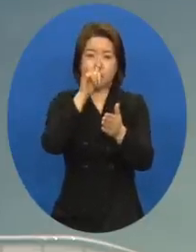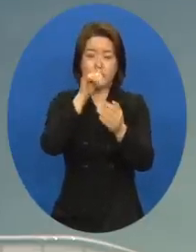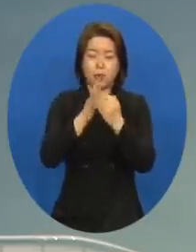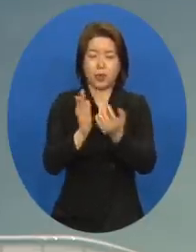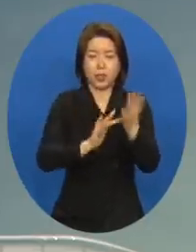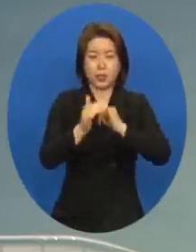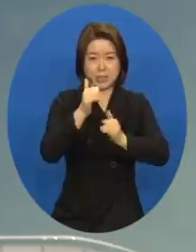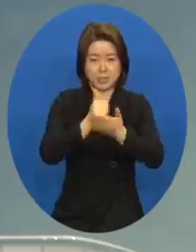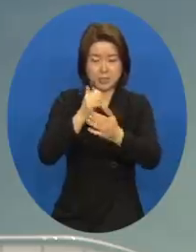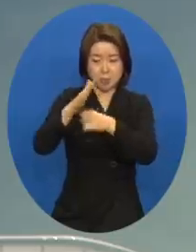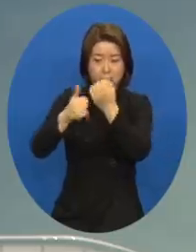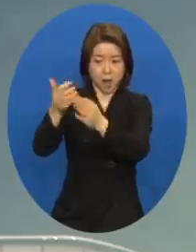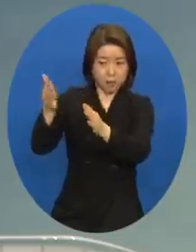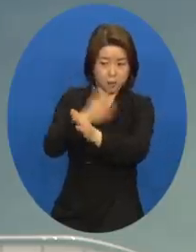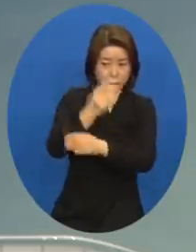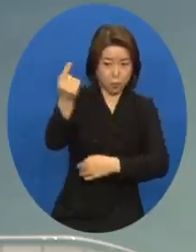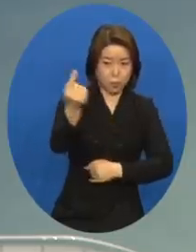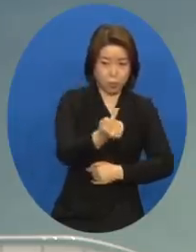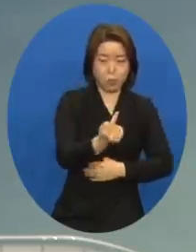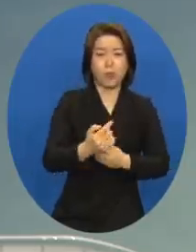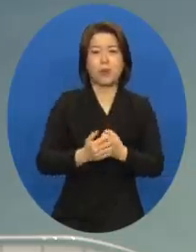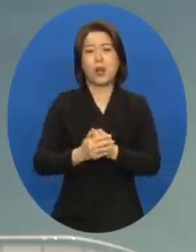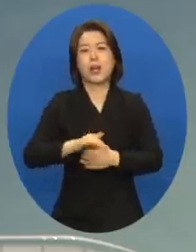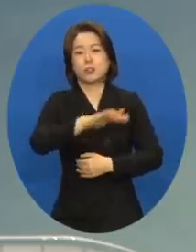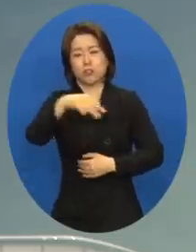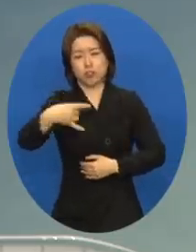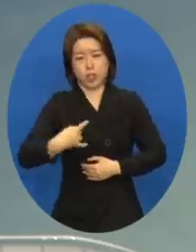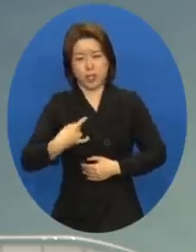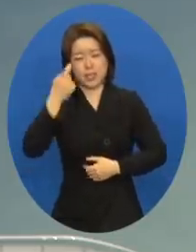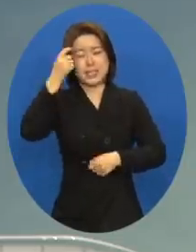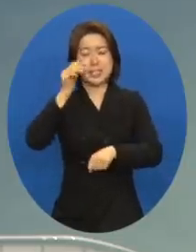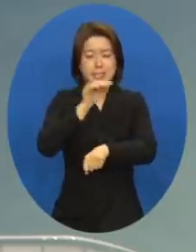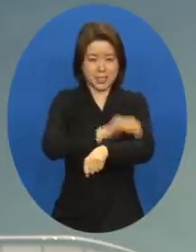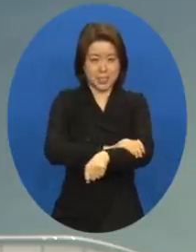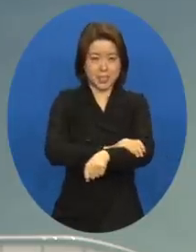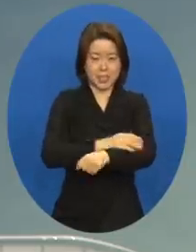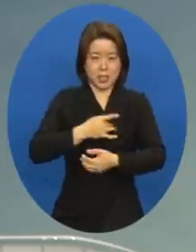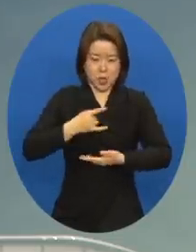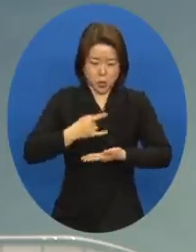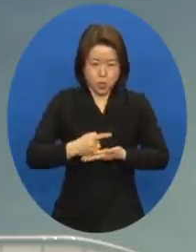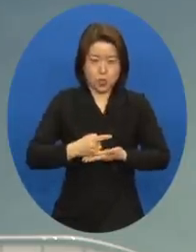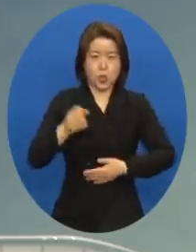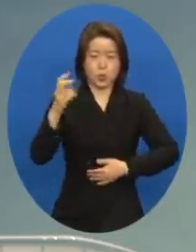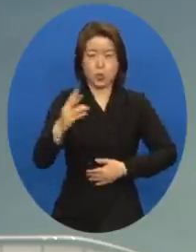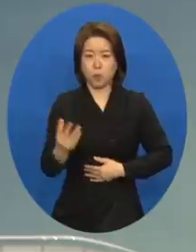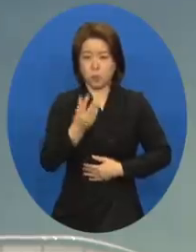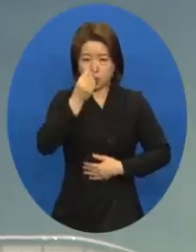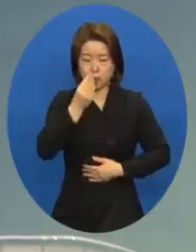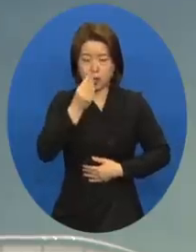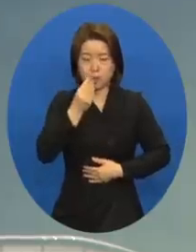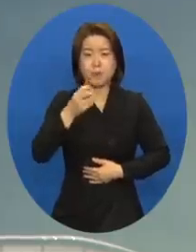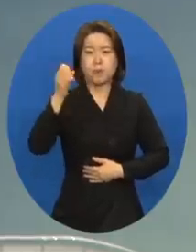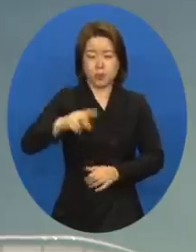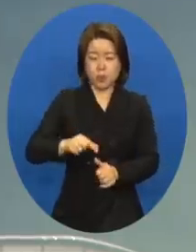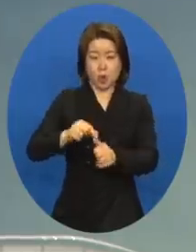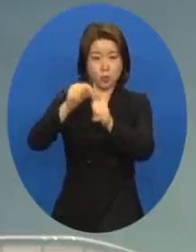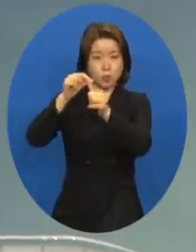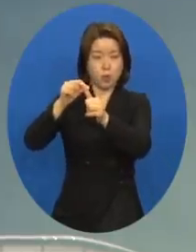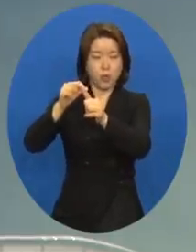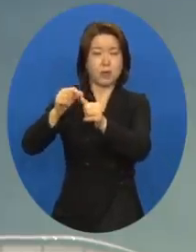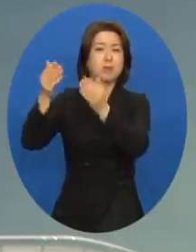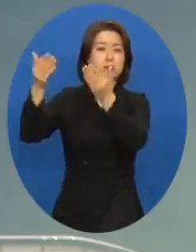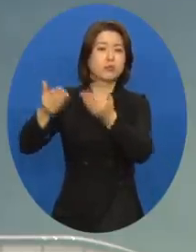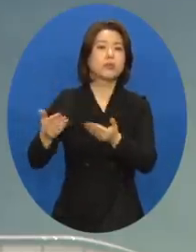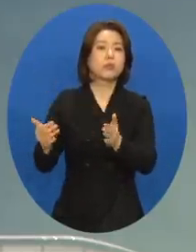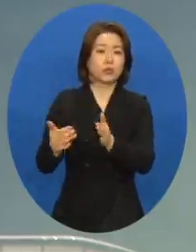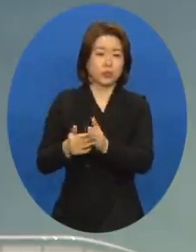예수는 하나님으로부터 나와서 우리에게 지혜와 의로움과 거룩함과 구원함이